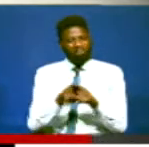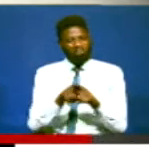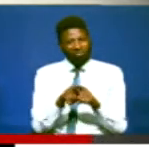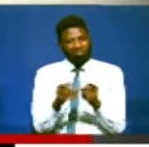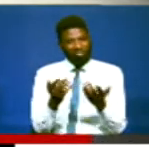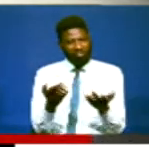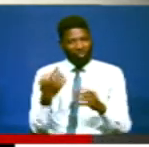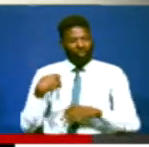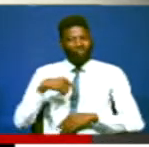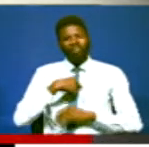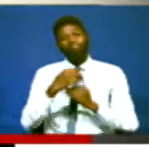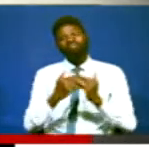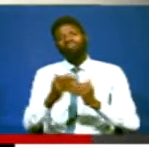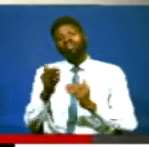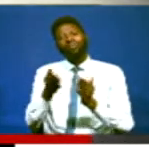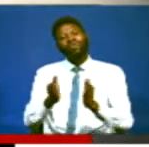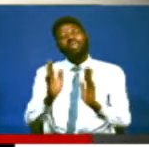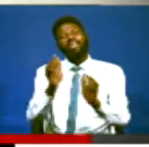tunaelekea wapi